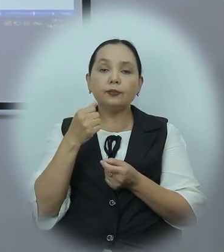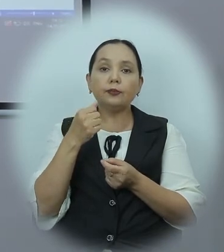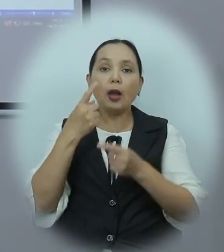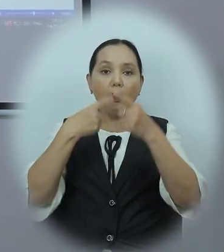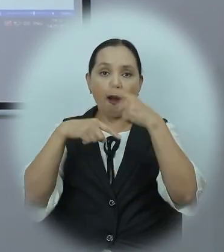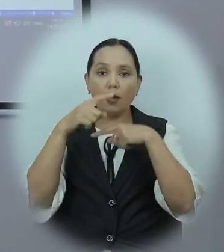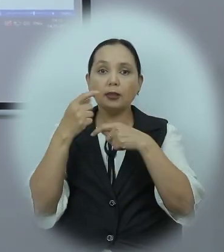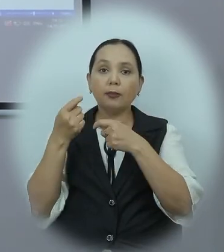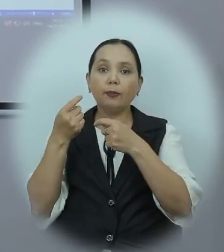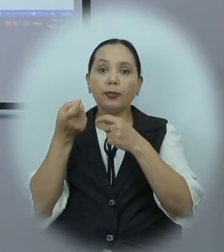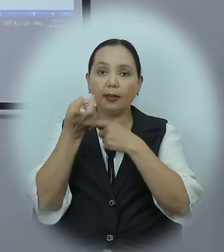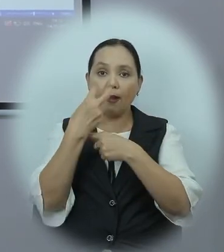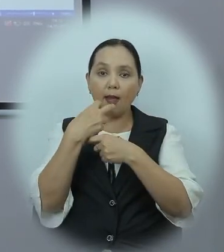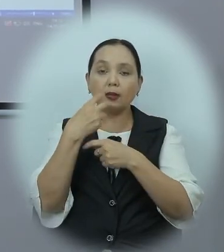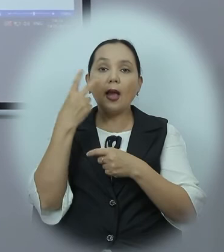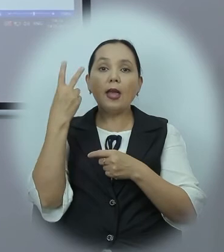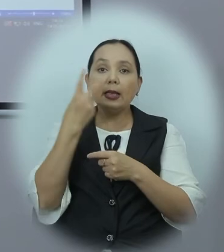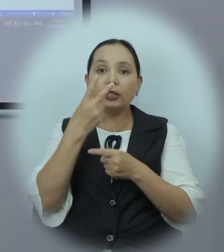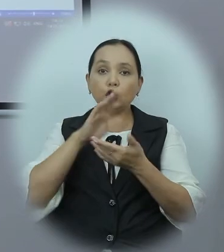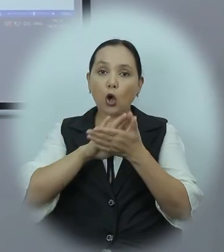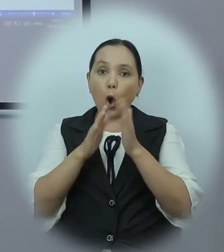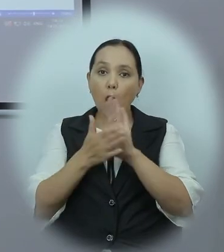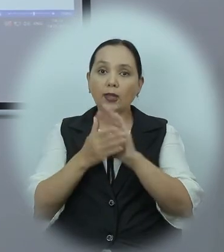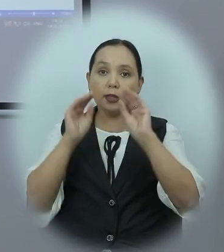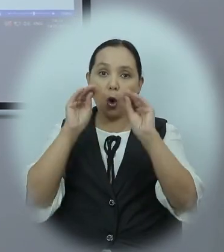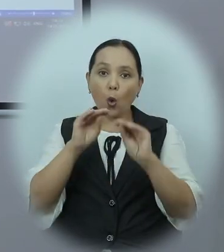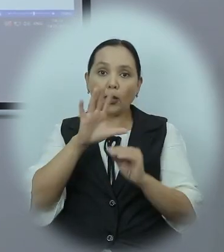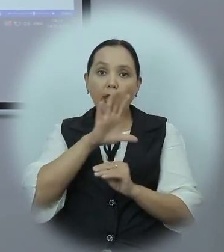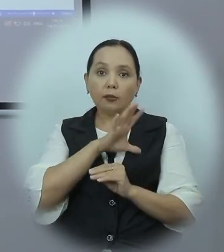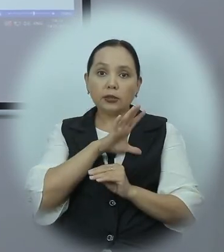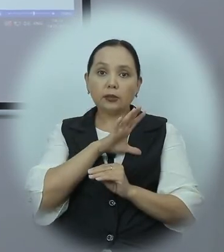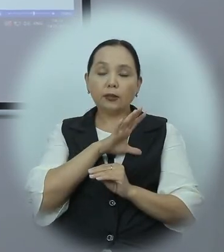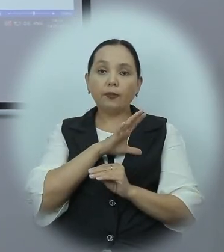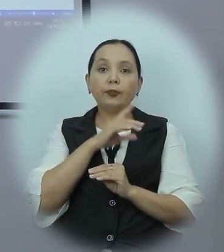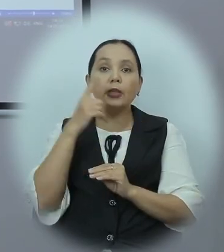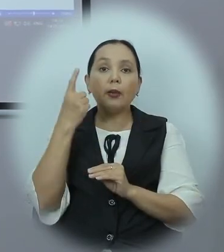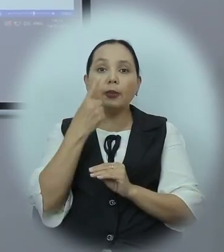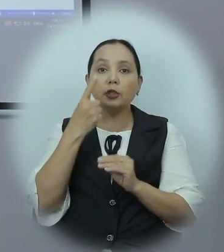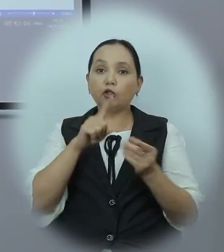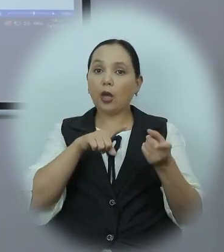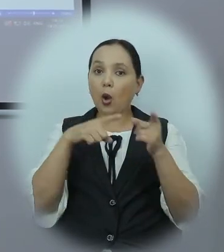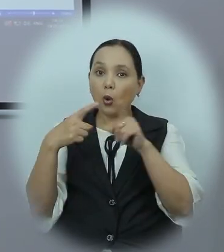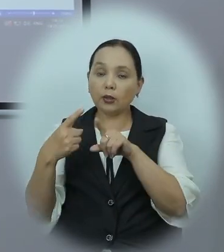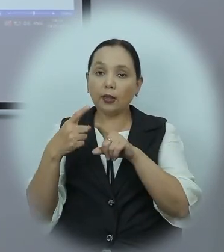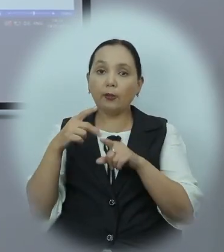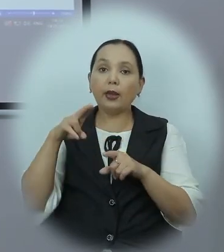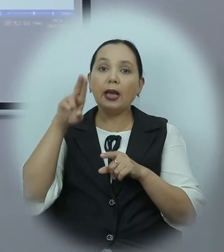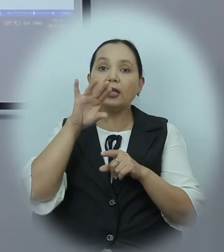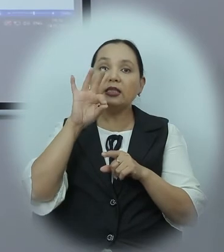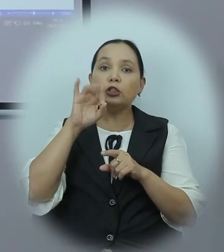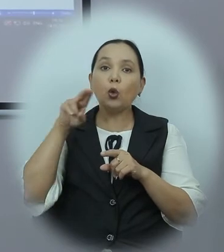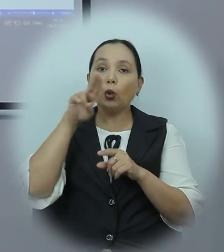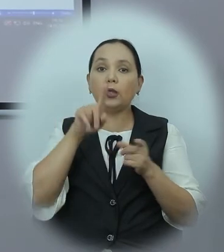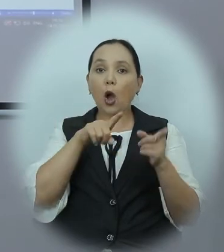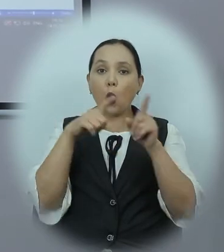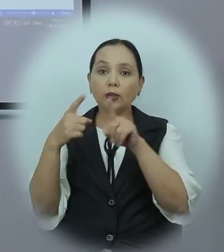qaytib keladi. İkinci holatga qo'ygan paytimizda birinchidan o'tib, diyoddan o'tib keladi